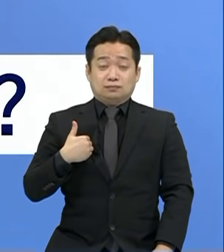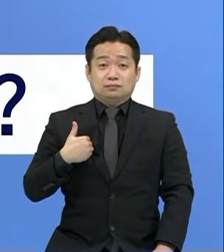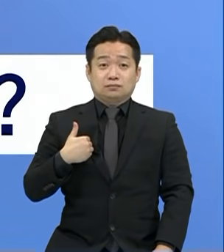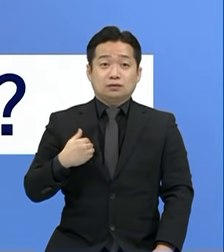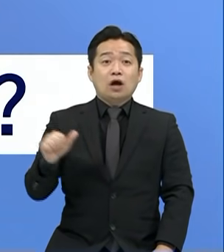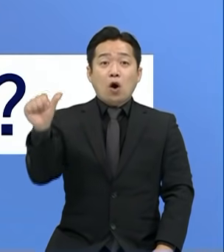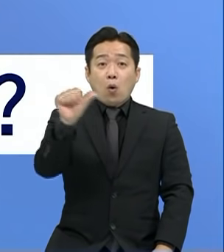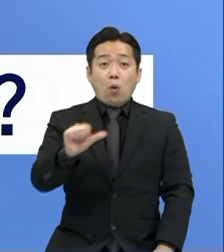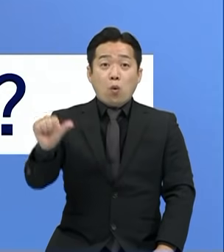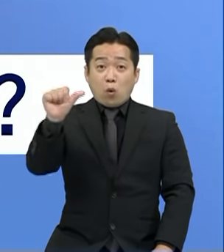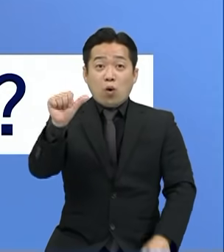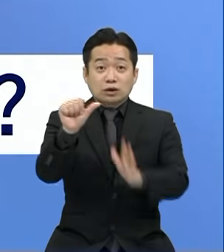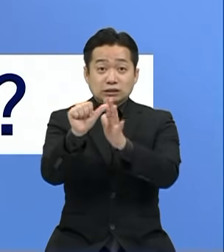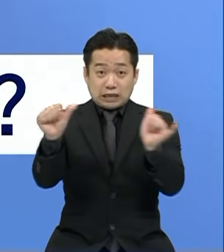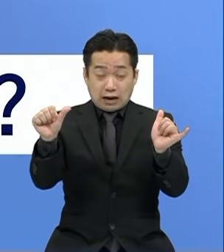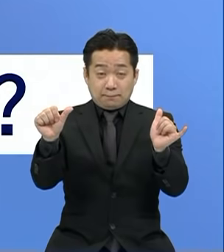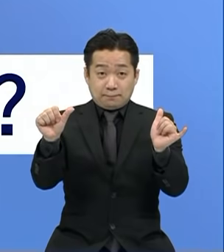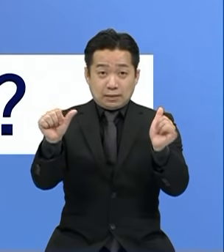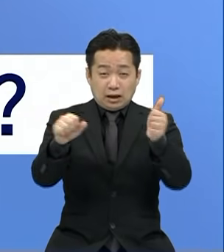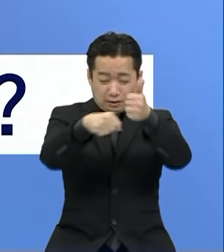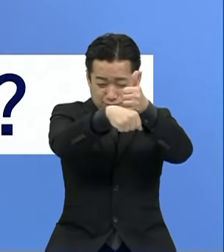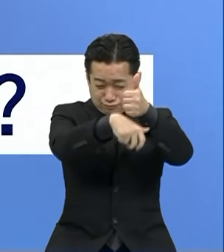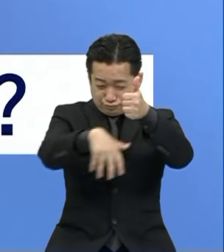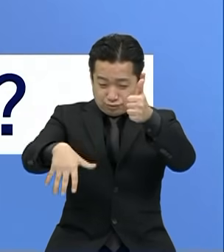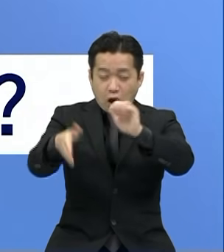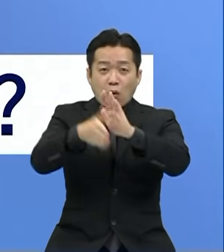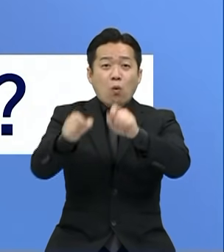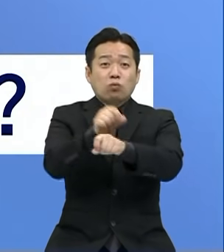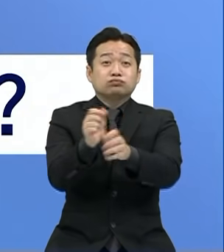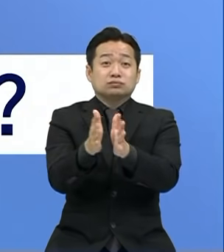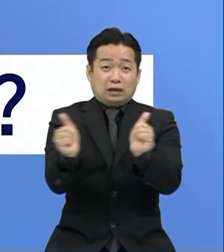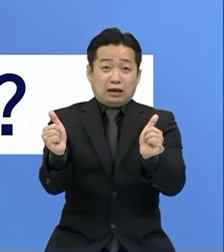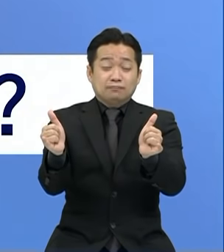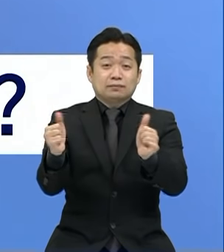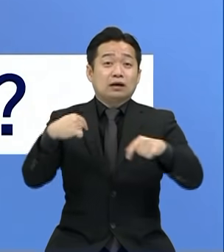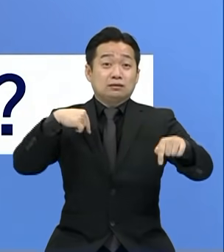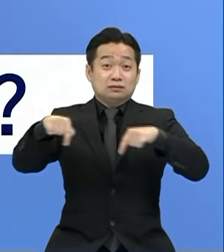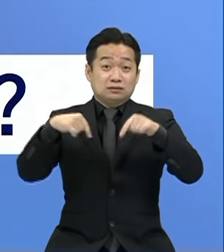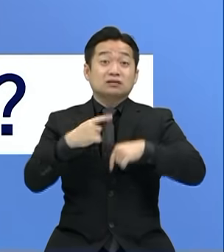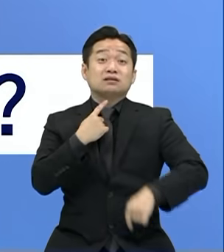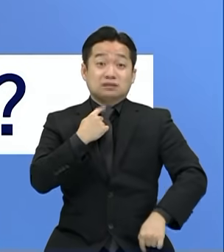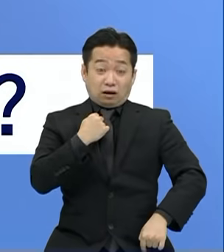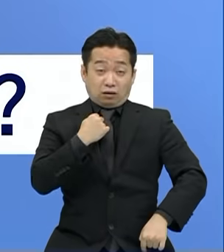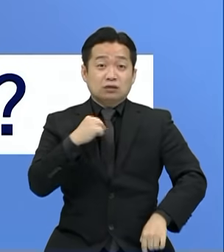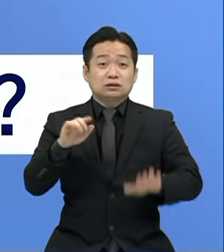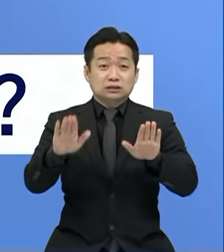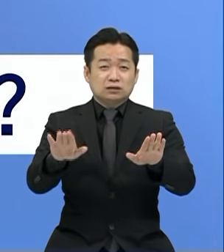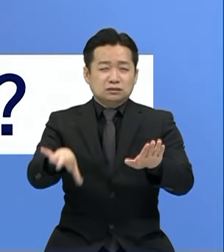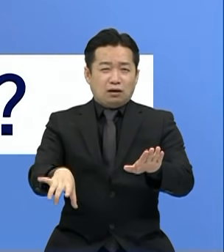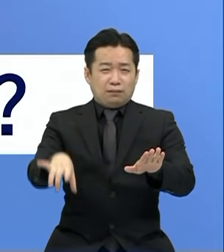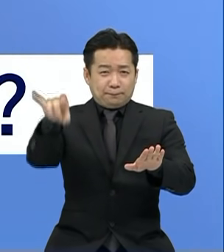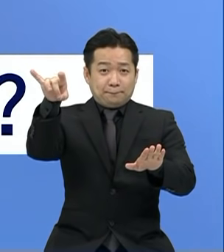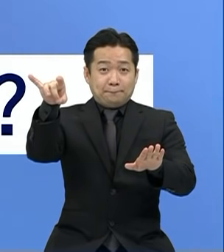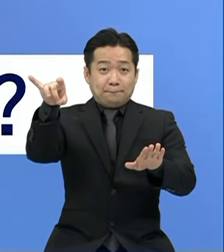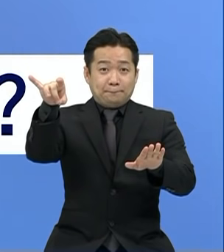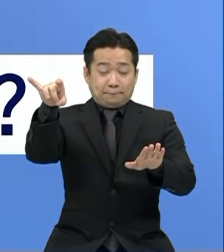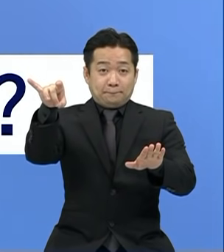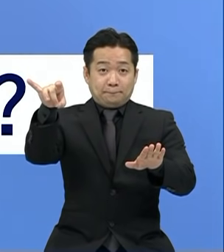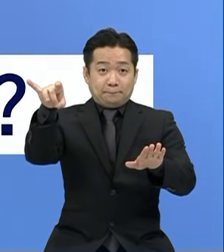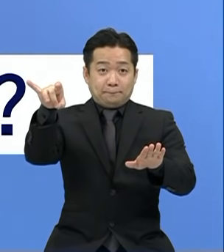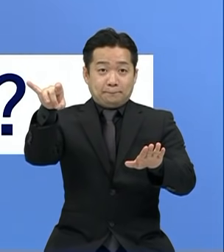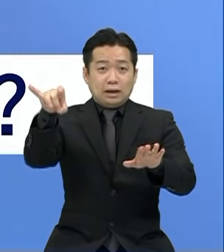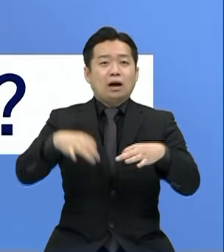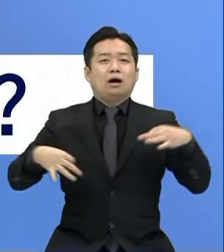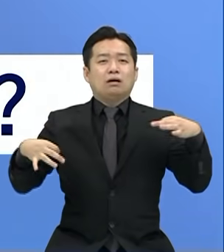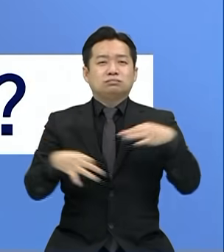휘하 그 공무원 또 공공기관 직원들이 있는데 첫 아마 그 부정 사례인